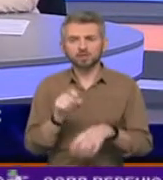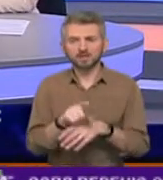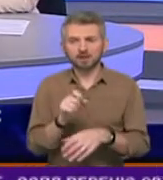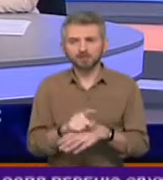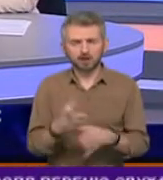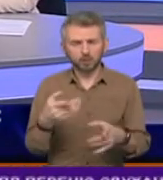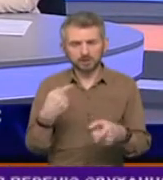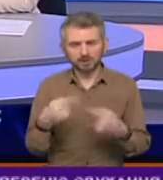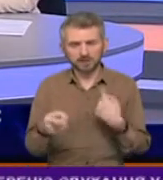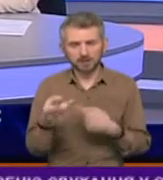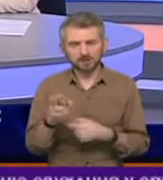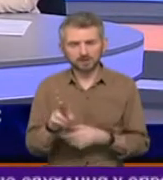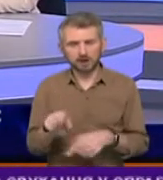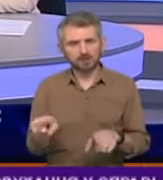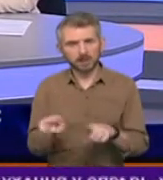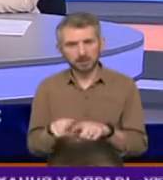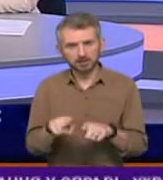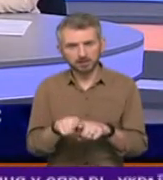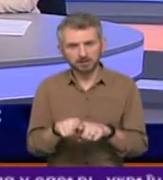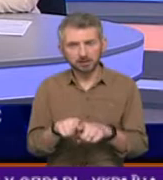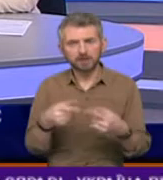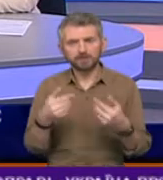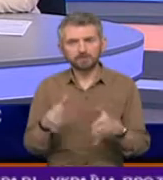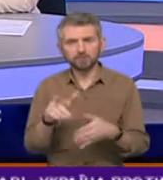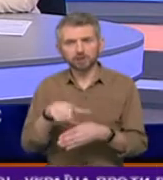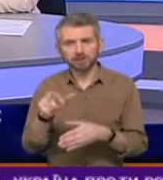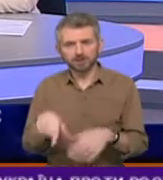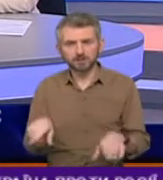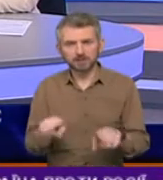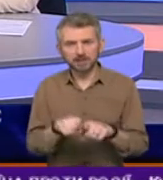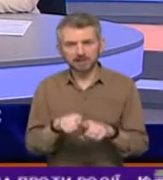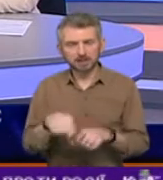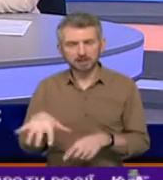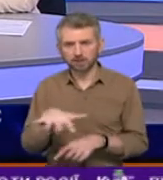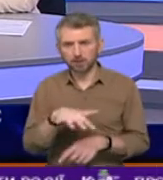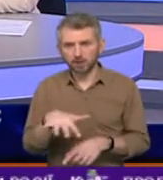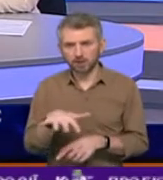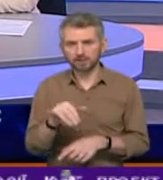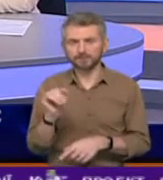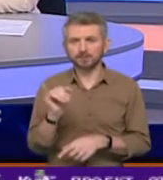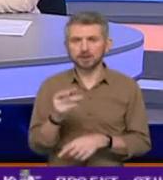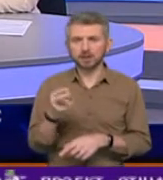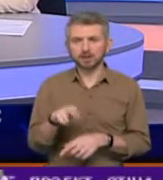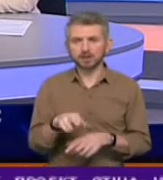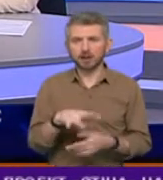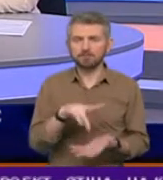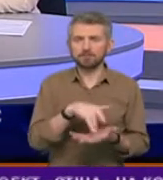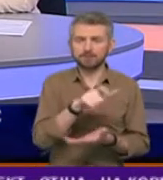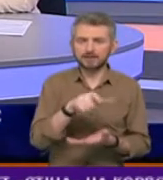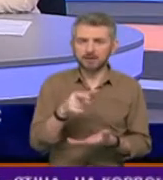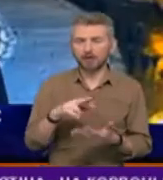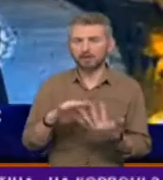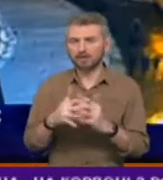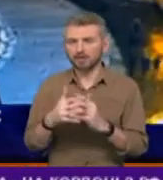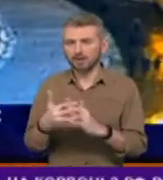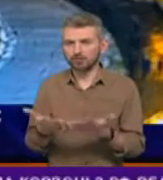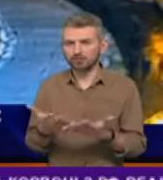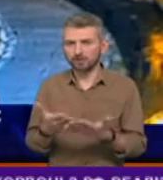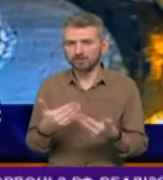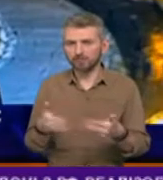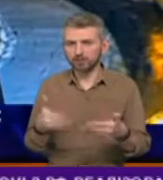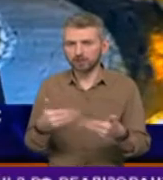Хочеш отримати атестат про повну загальну середню освіту, а згодом вступити до вишу – складай ЗНО. Для того, щоб зареєструватися в участі